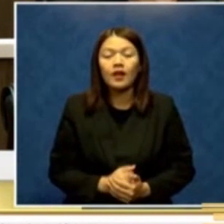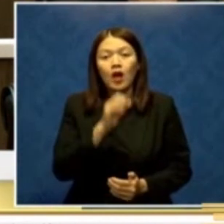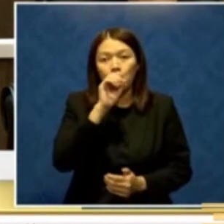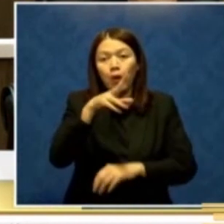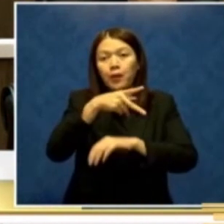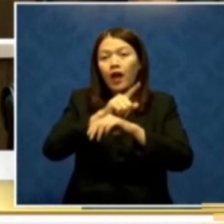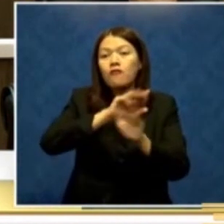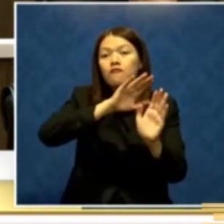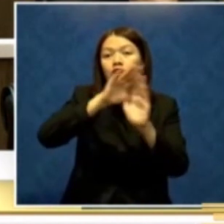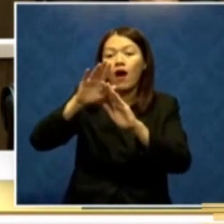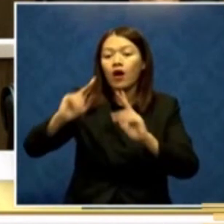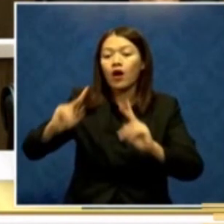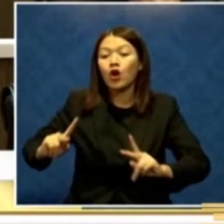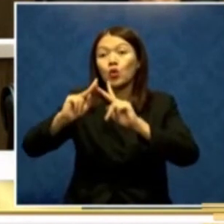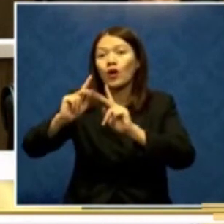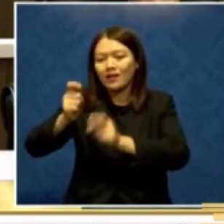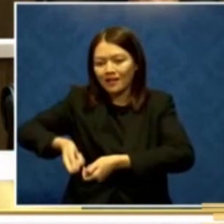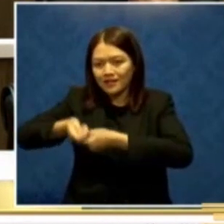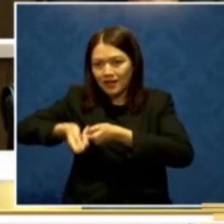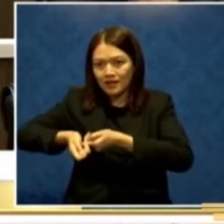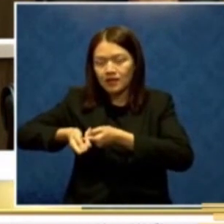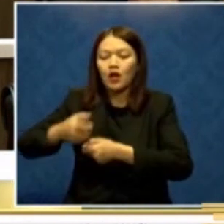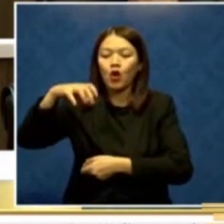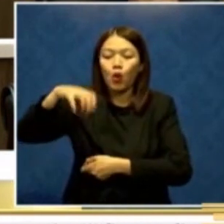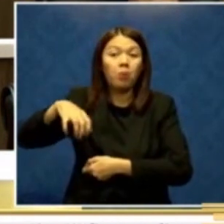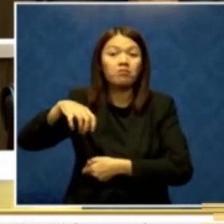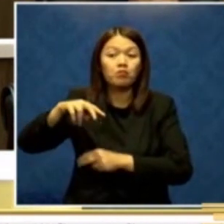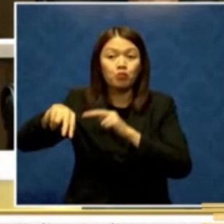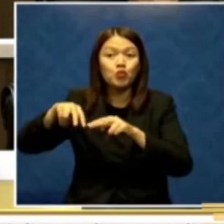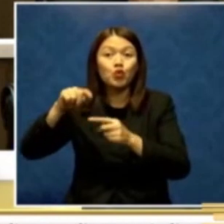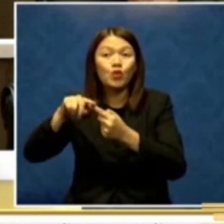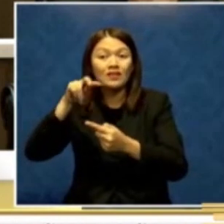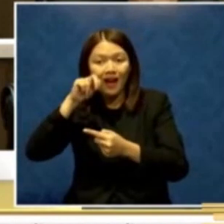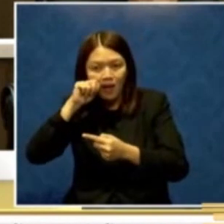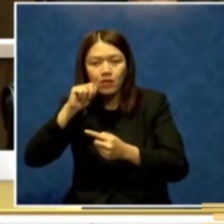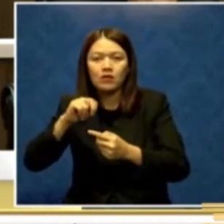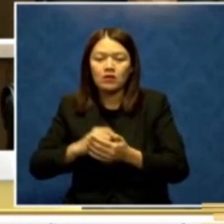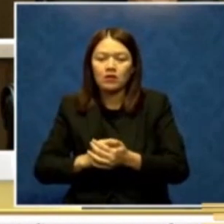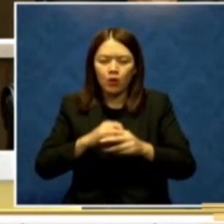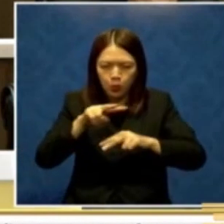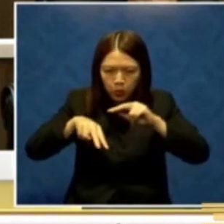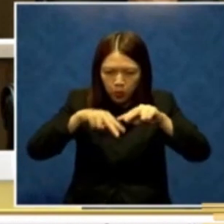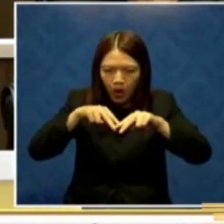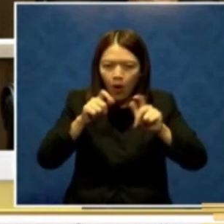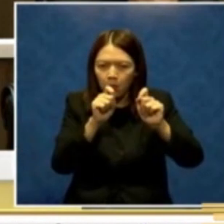ธารทรท่านธธรริษั และris Choice ให้ หาก